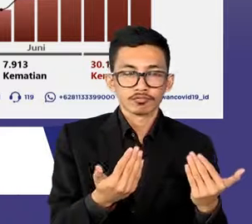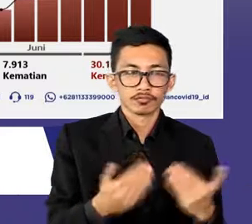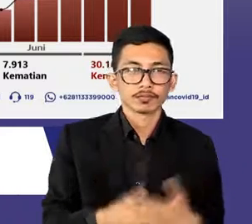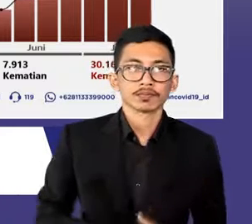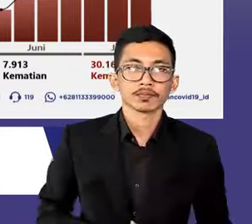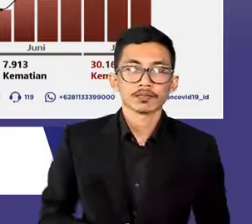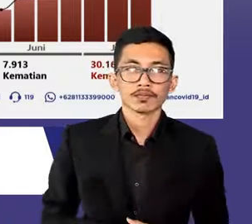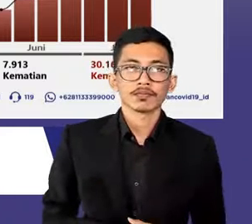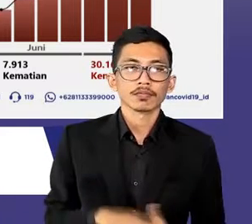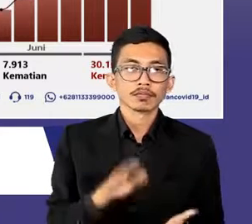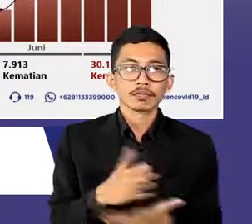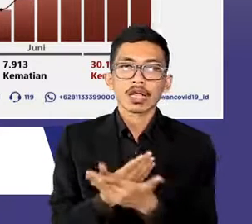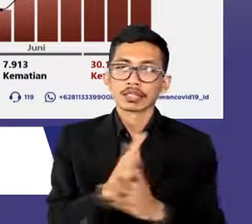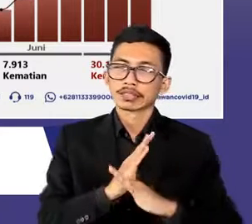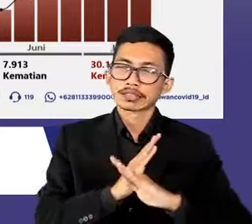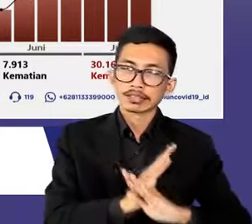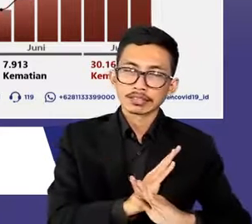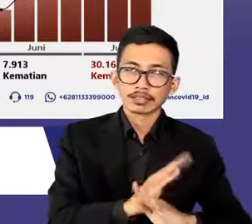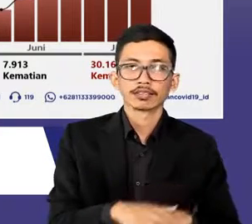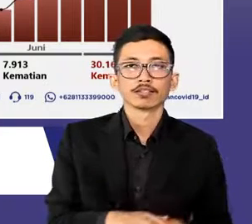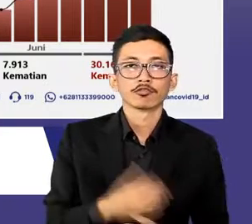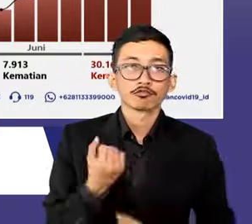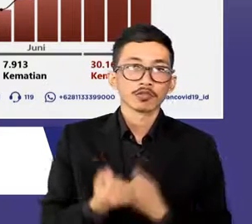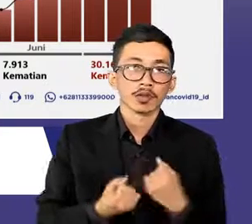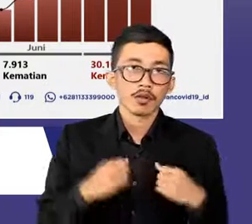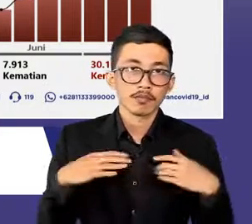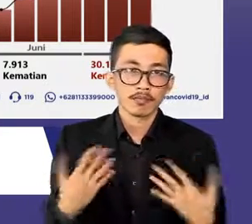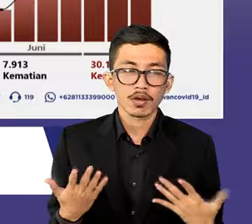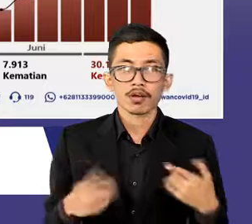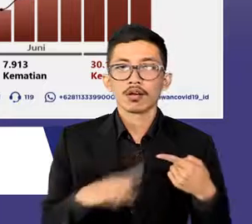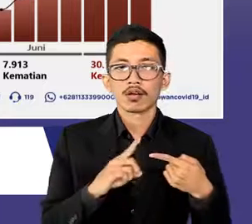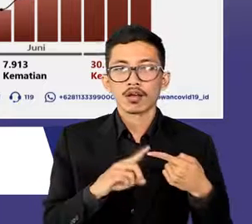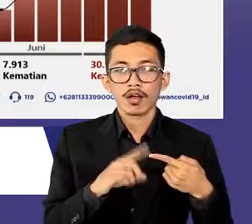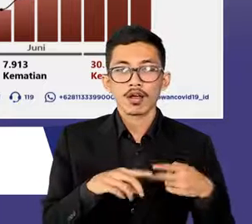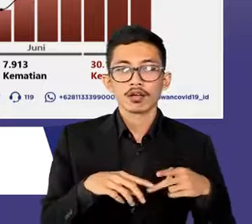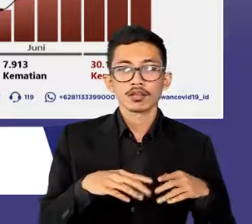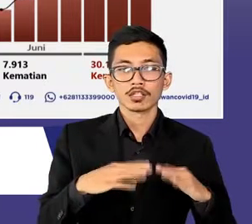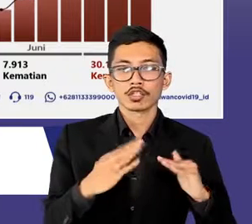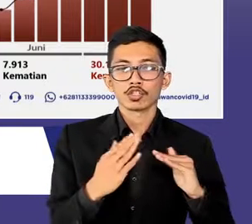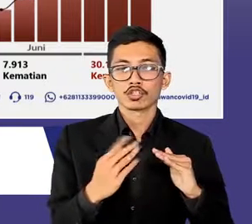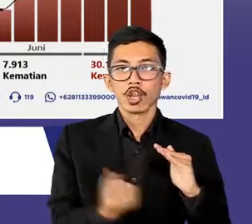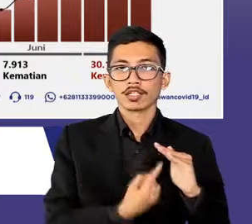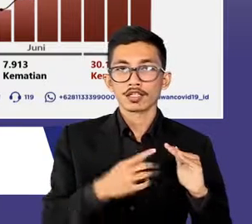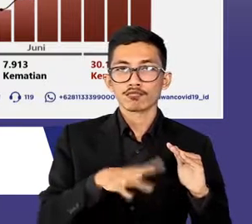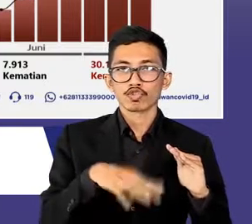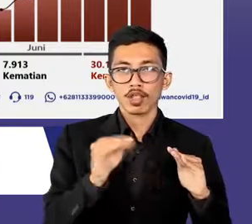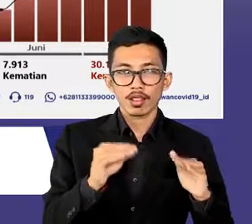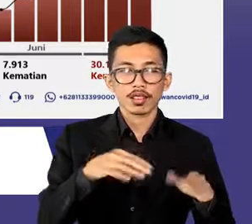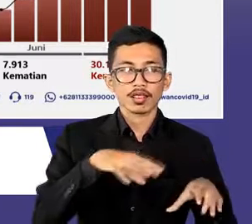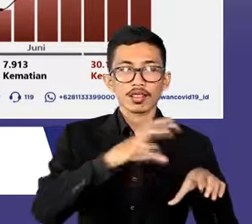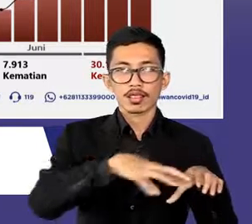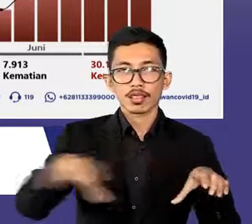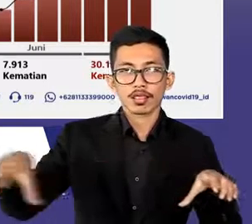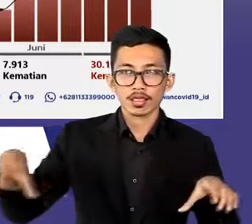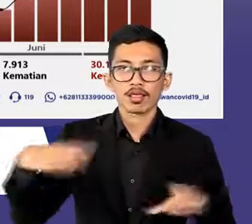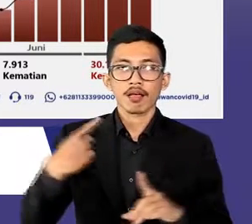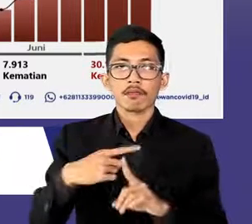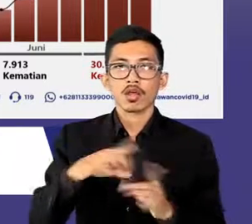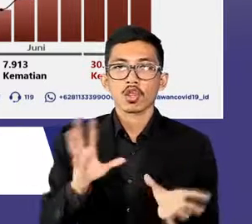kematian Adapun upaya tersebut antara lain penambahan tempat isolasi terpusat dan Rumah Sakit lapangan hingga